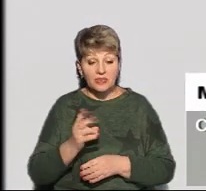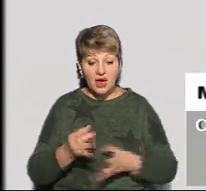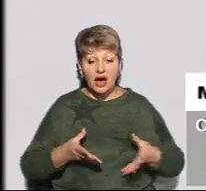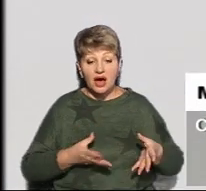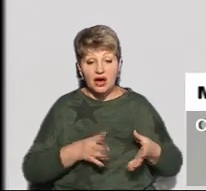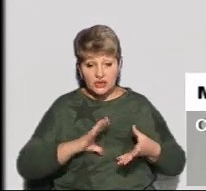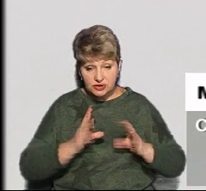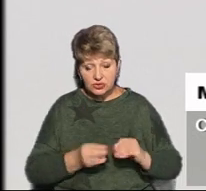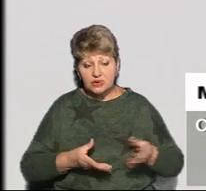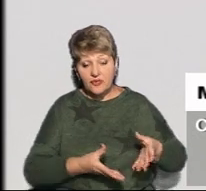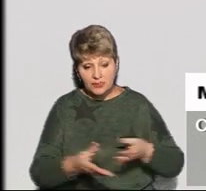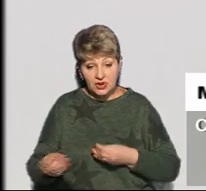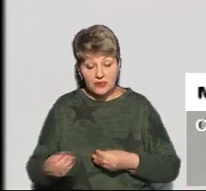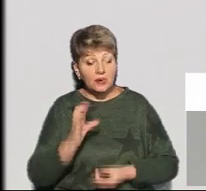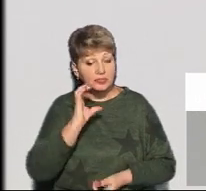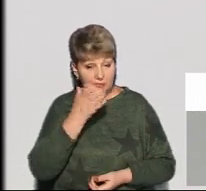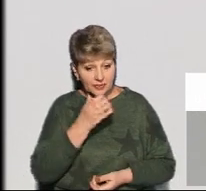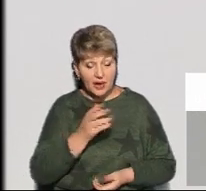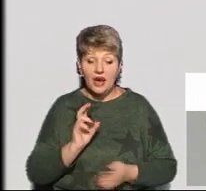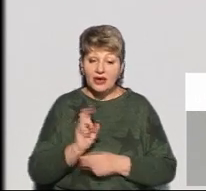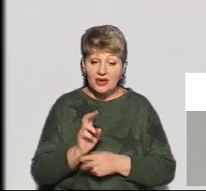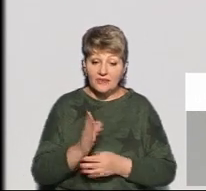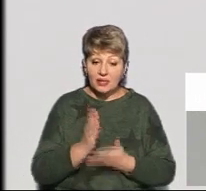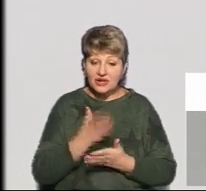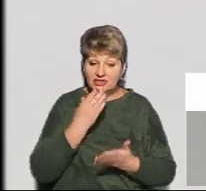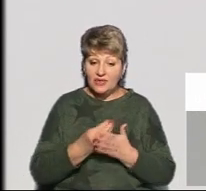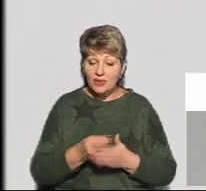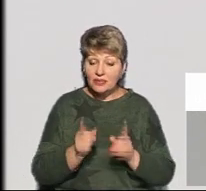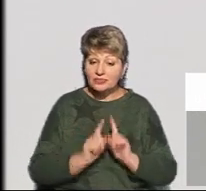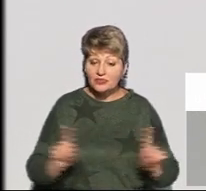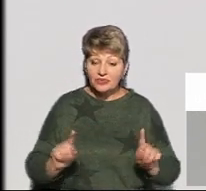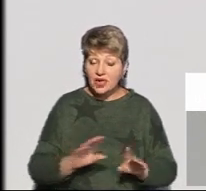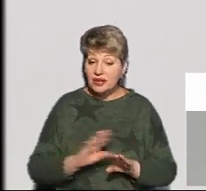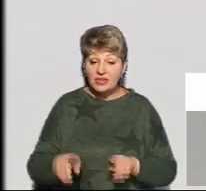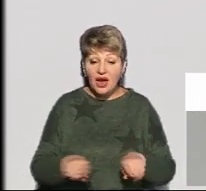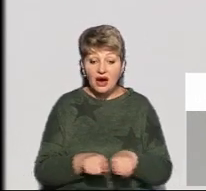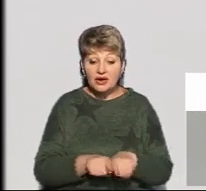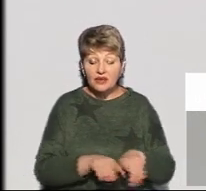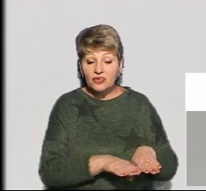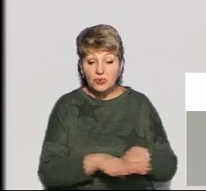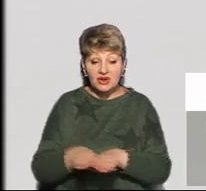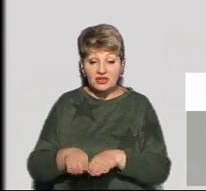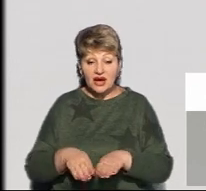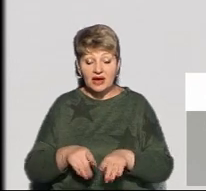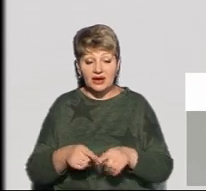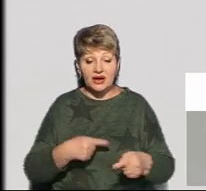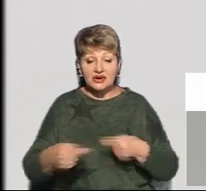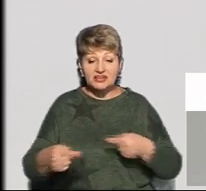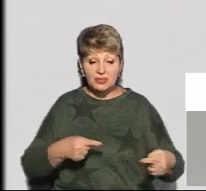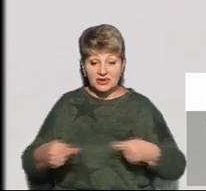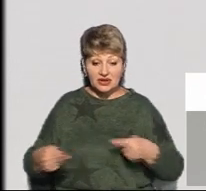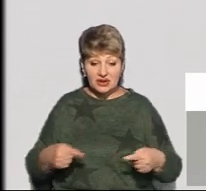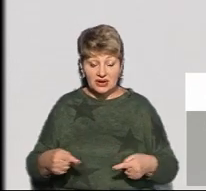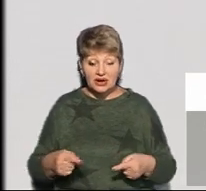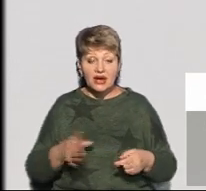явка має свою специфіку. Вона нерівномірно розподіляється по віковим категоріям. Так само, як і